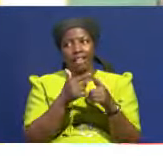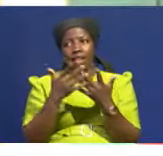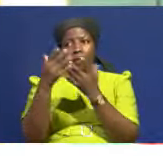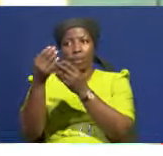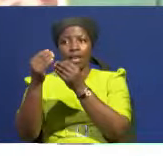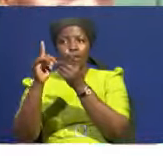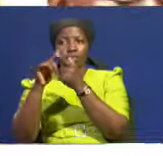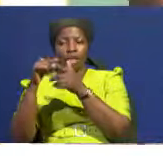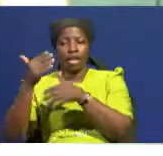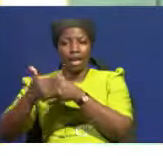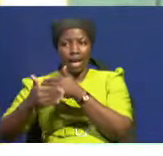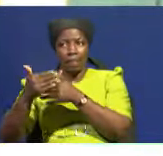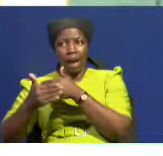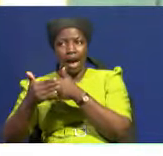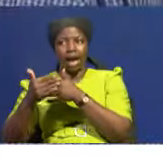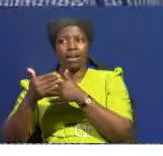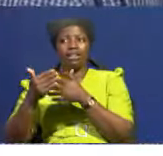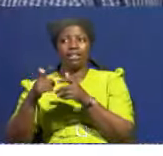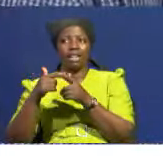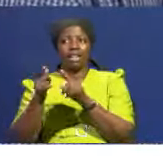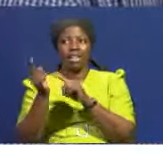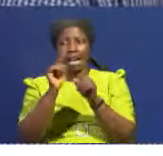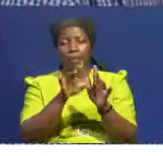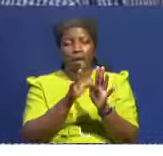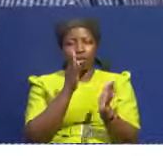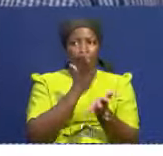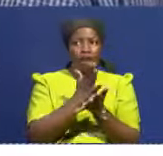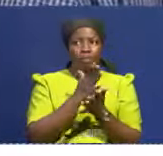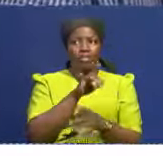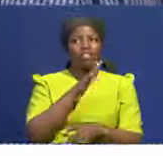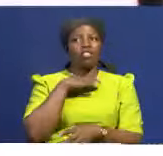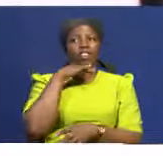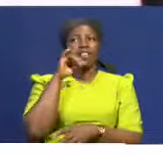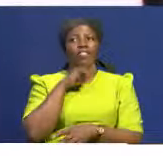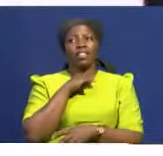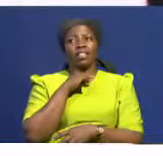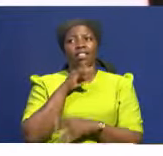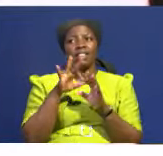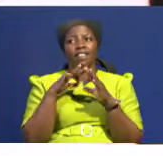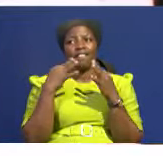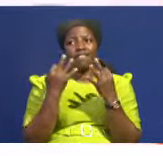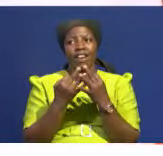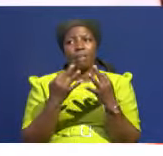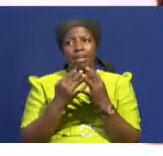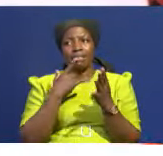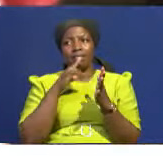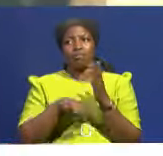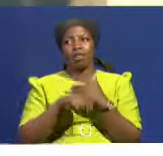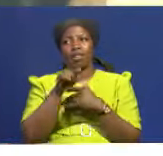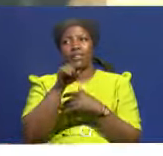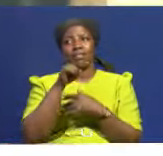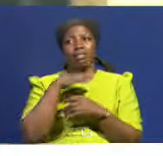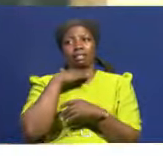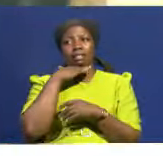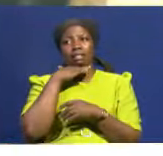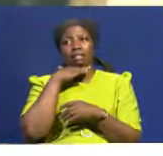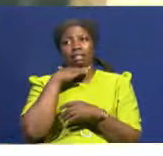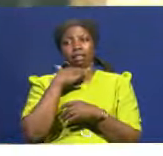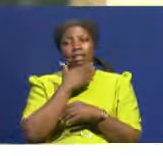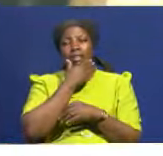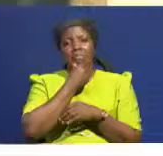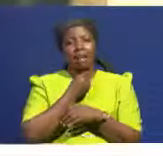kwamba amekufa. Familia yake iliyoshtushwa na kifo hicho walimtaja marehemu kama mtu aliyekuwa na afya